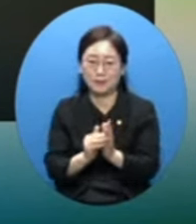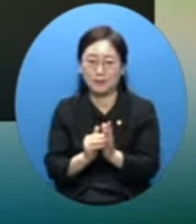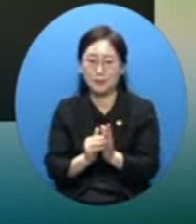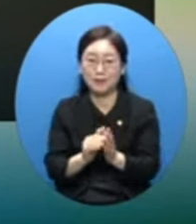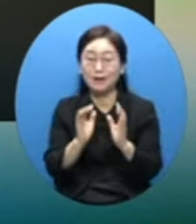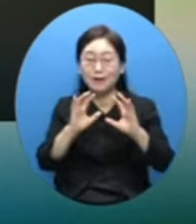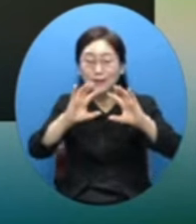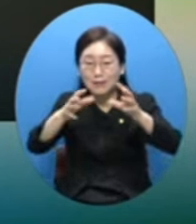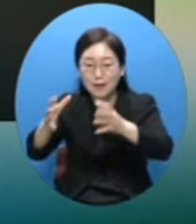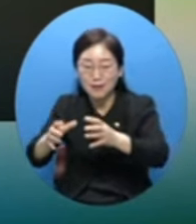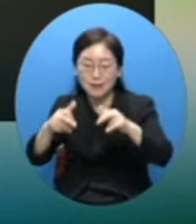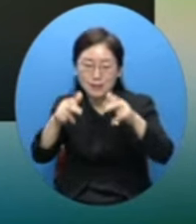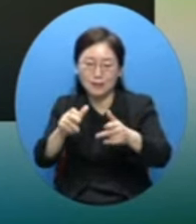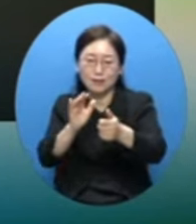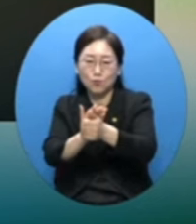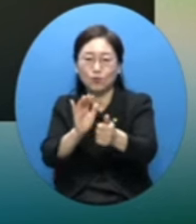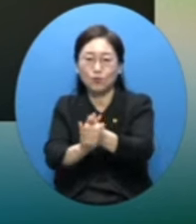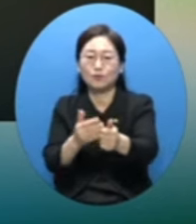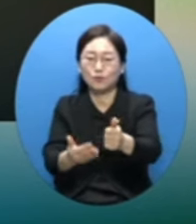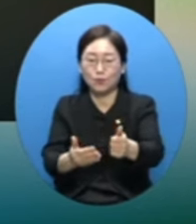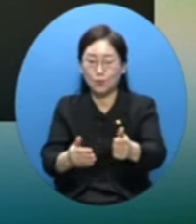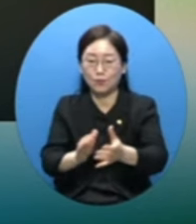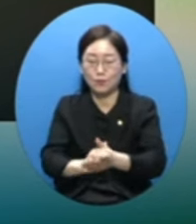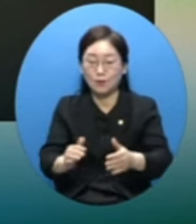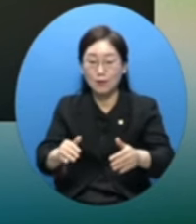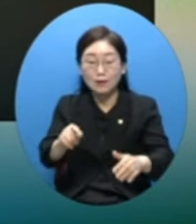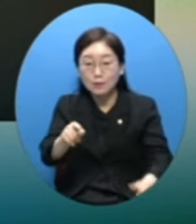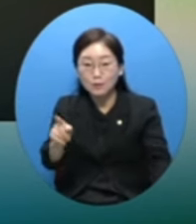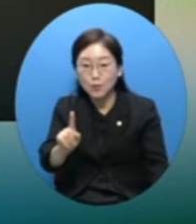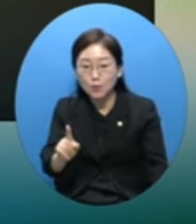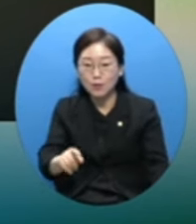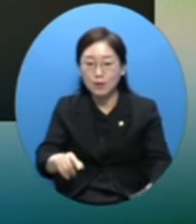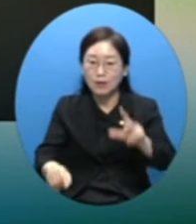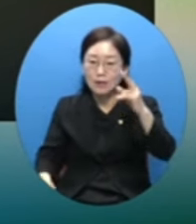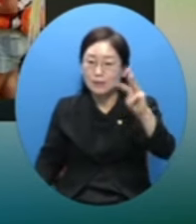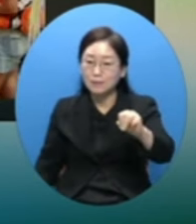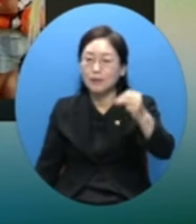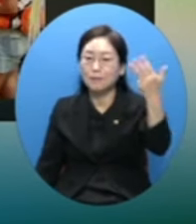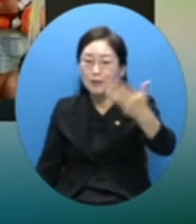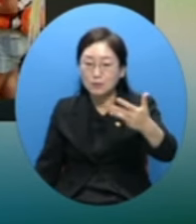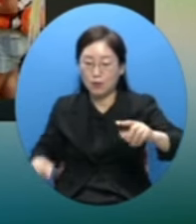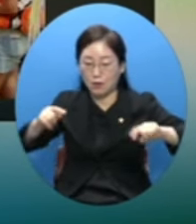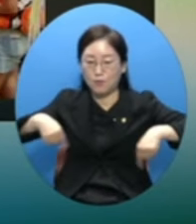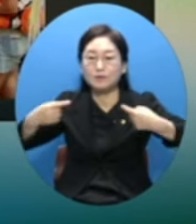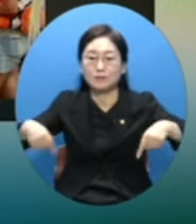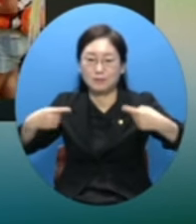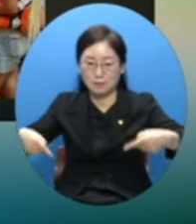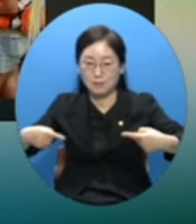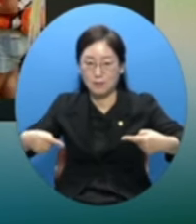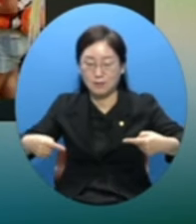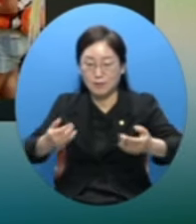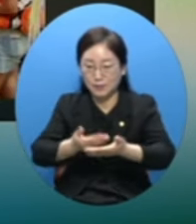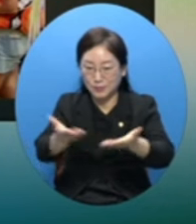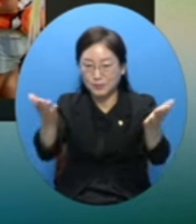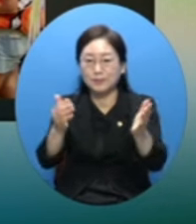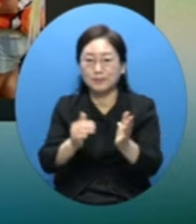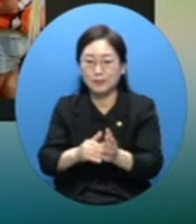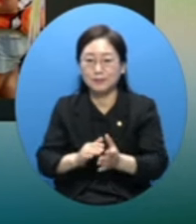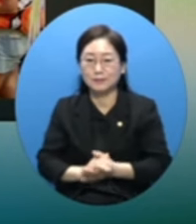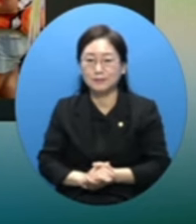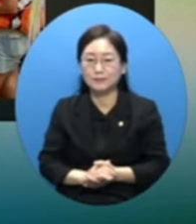전 세계 장애인들을 돕는데이 단체를 통해서 무려 3 8천개 일체를 나눠